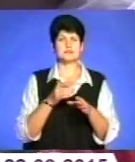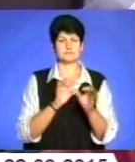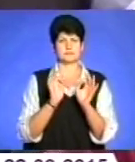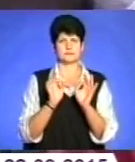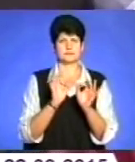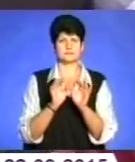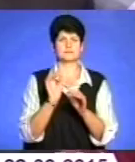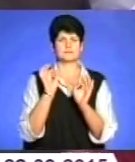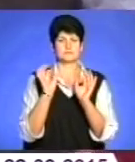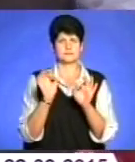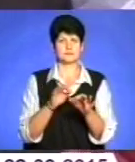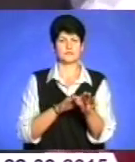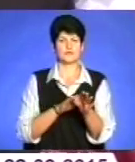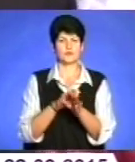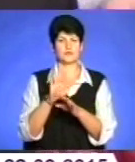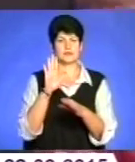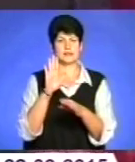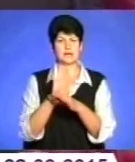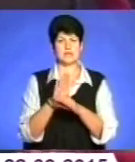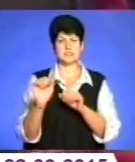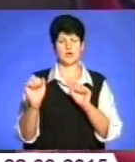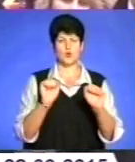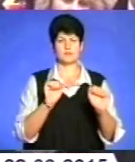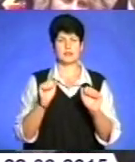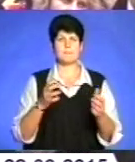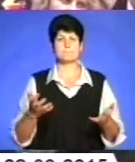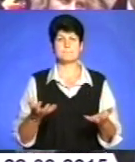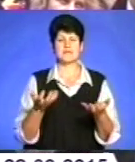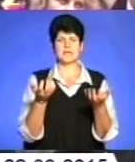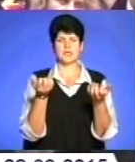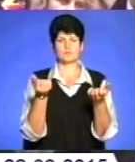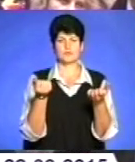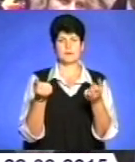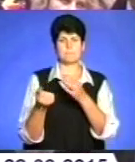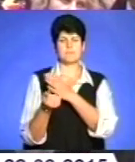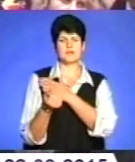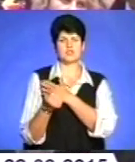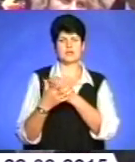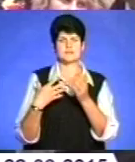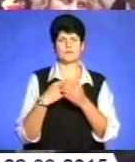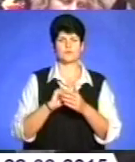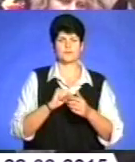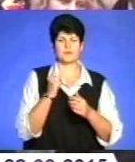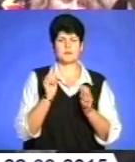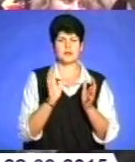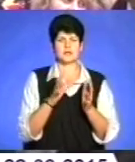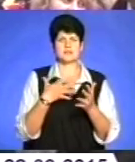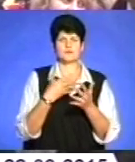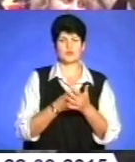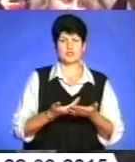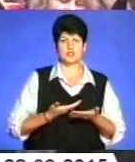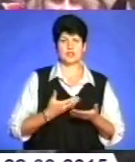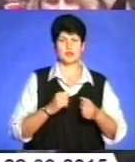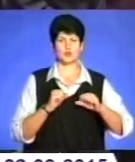виконувати накази командира, підтримувати плече свого товариша, берегти життя своє і своїх